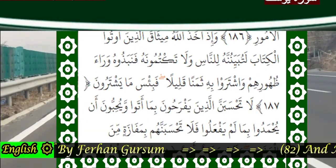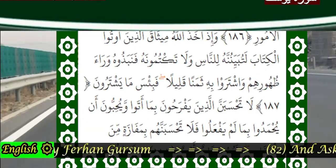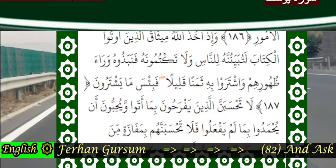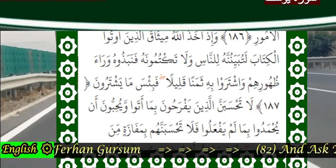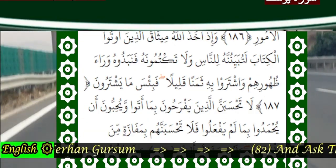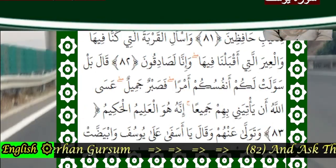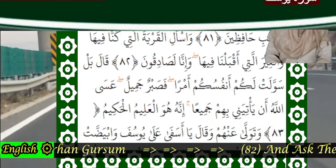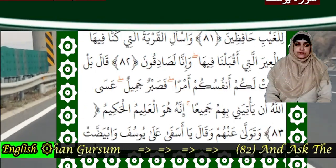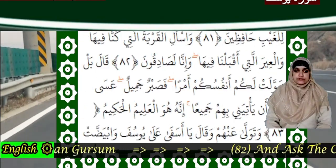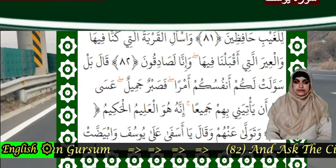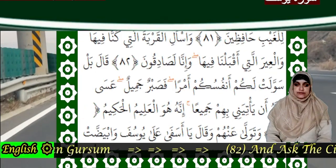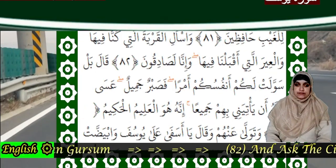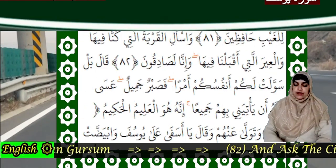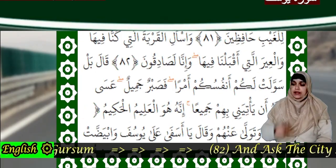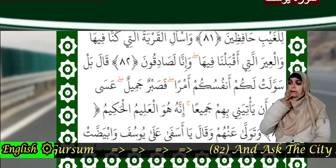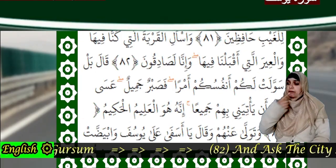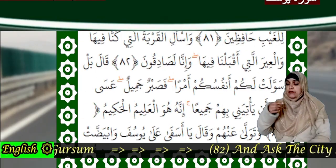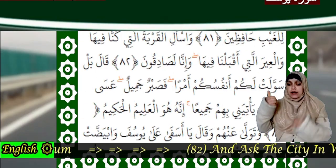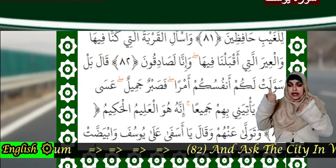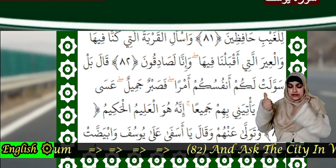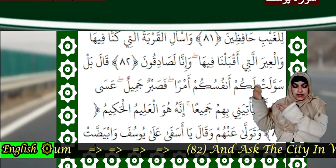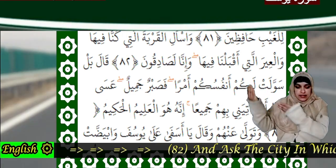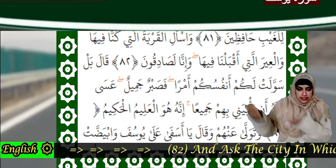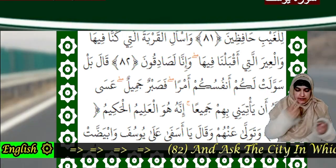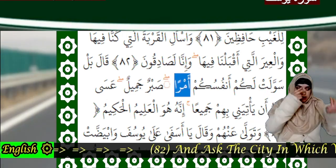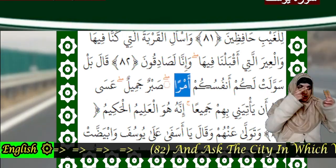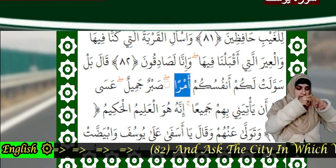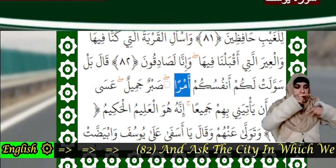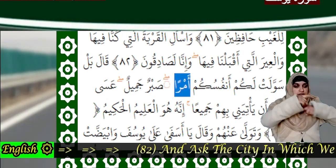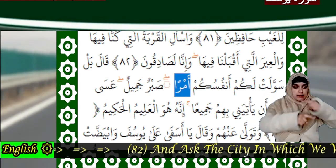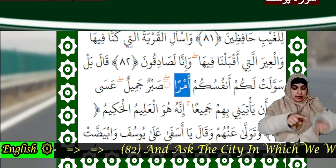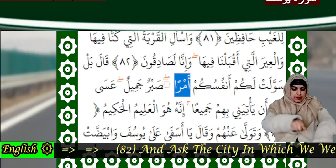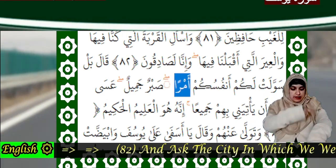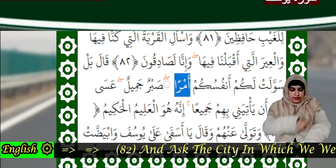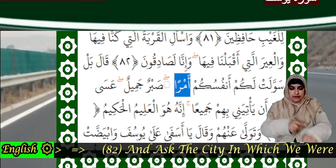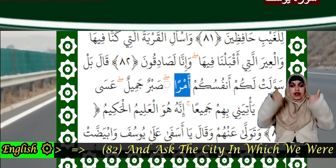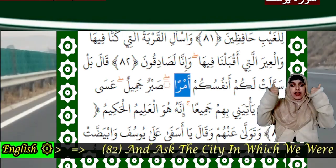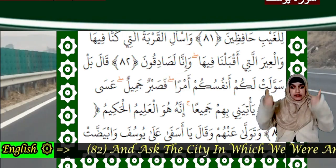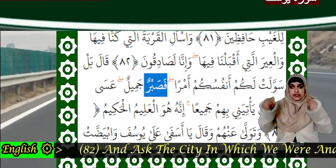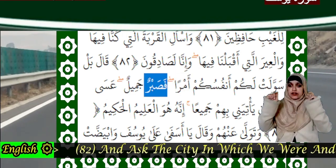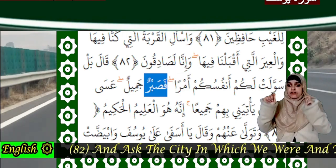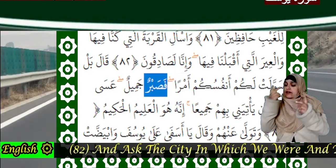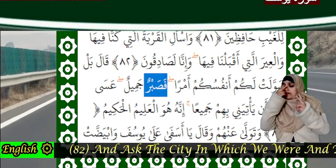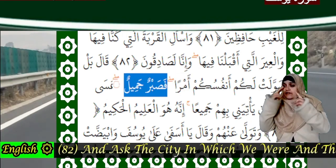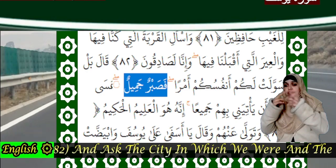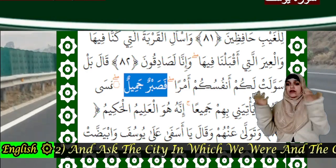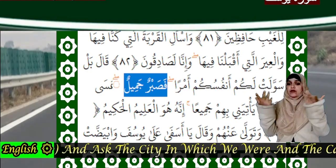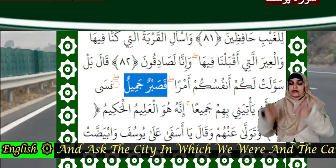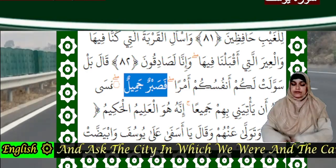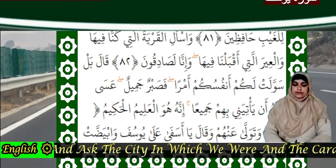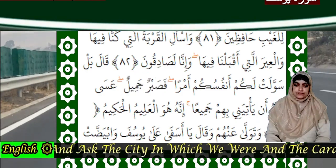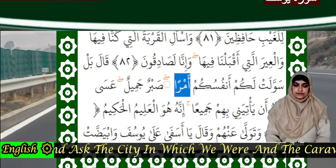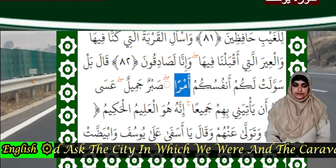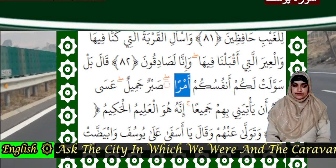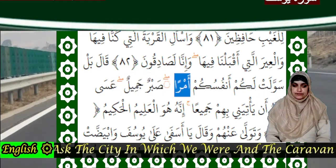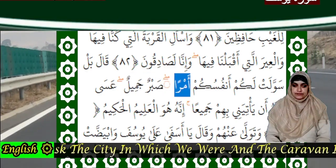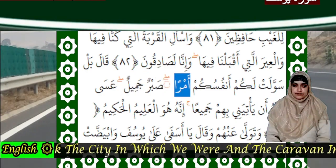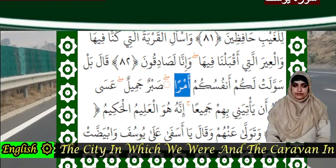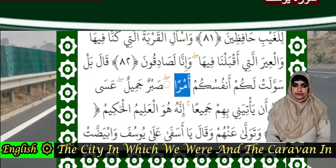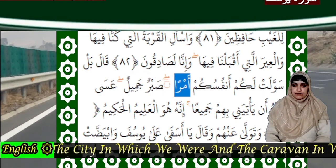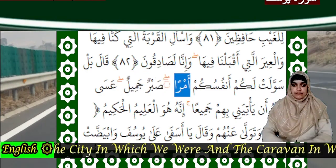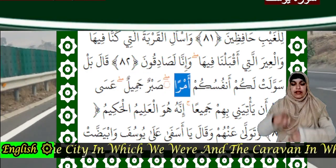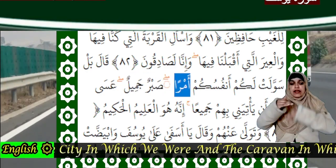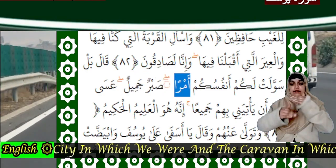لكم أنفسكم لبو غيسني توايسني بري الشمالي وهنام تبودبي أمرا